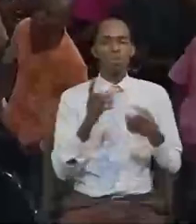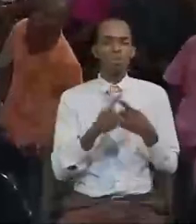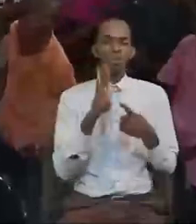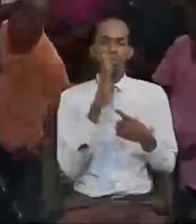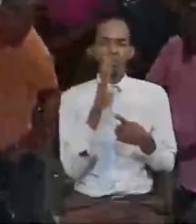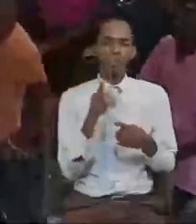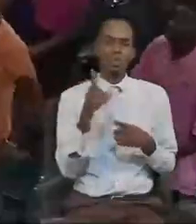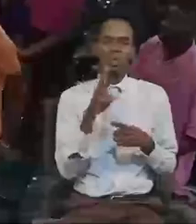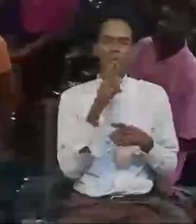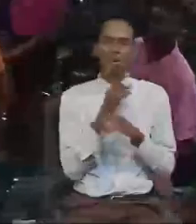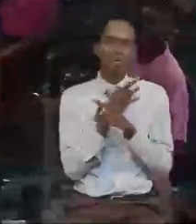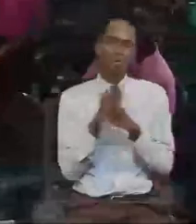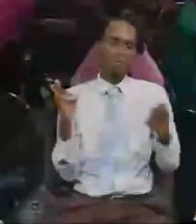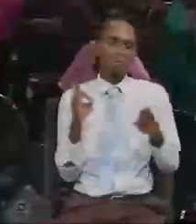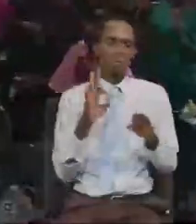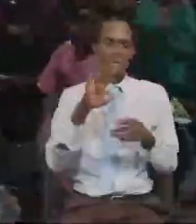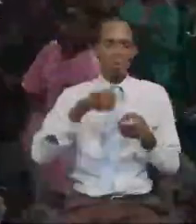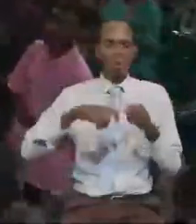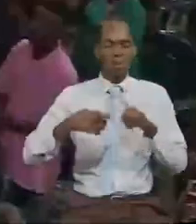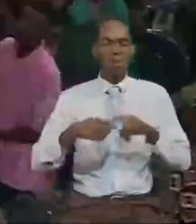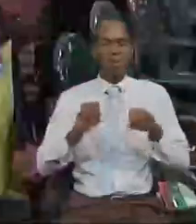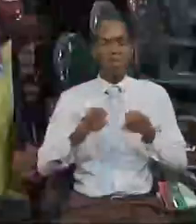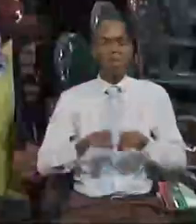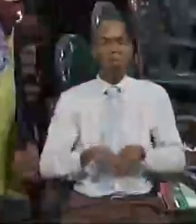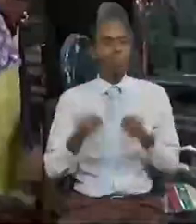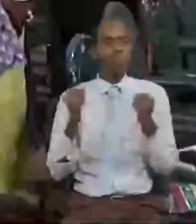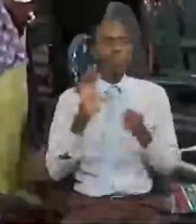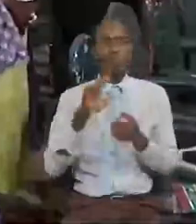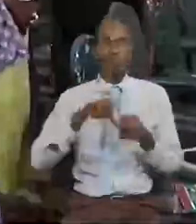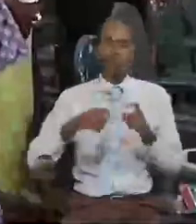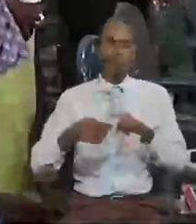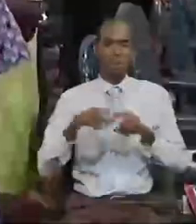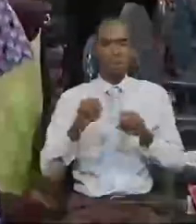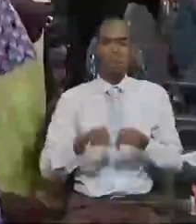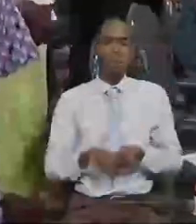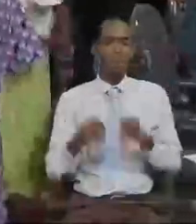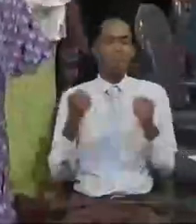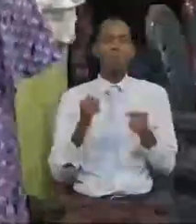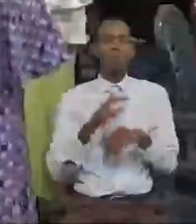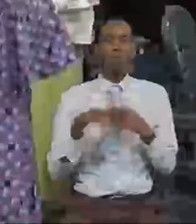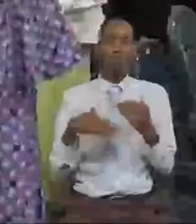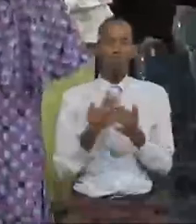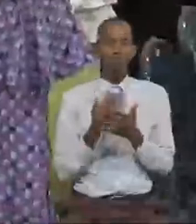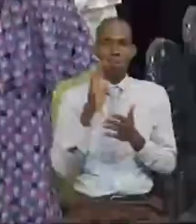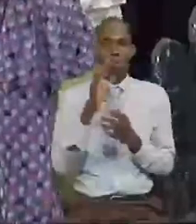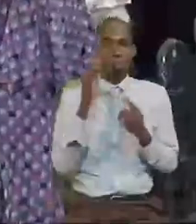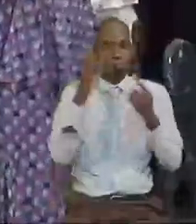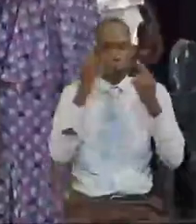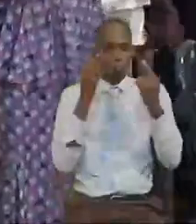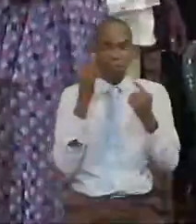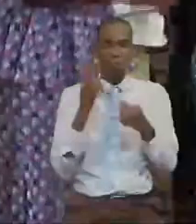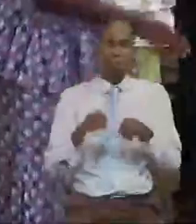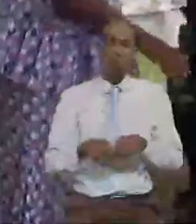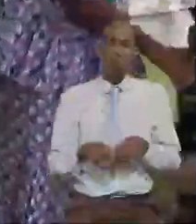Les chaînes brisées. Les chaînes brisées. Toutes tes cordes brisées. Il y a la